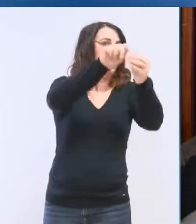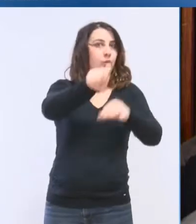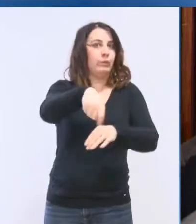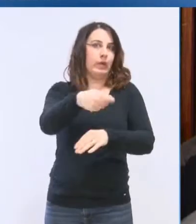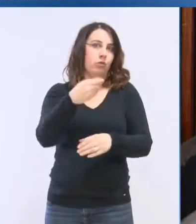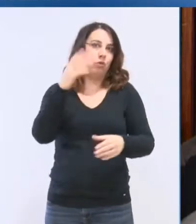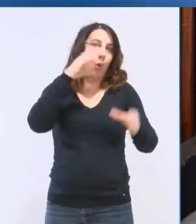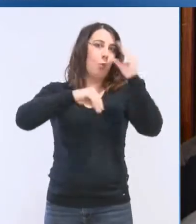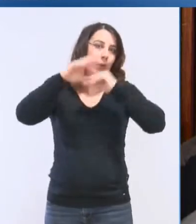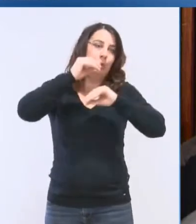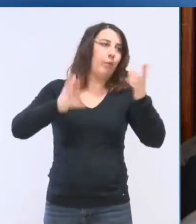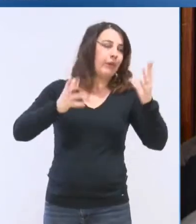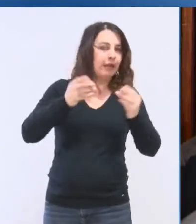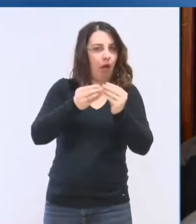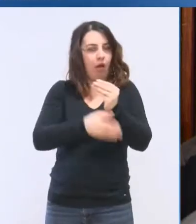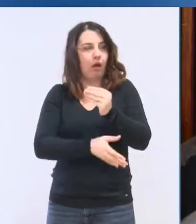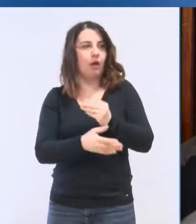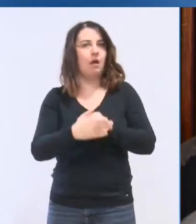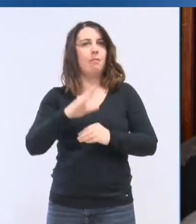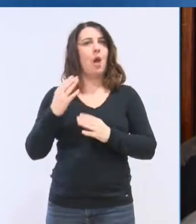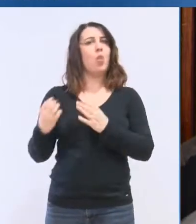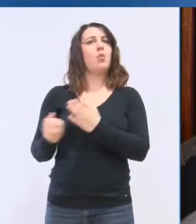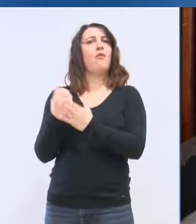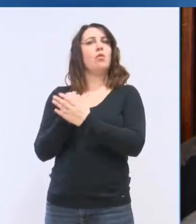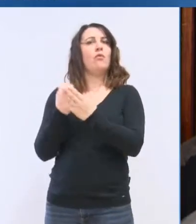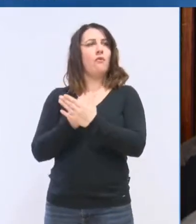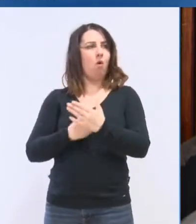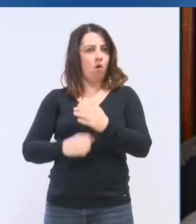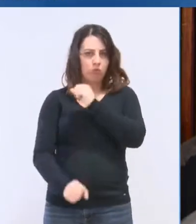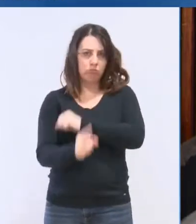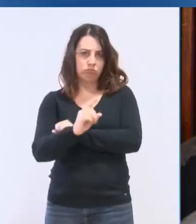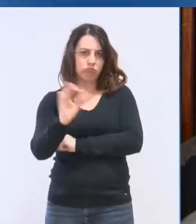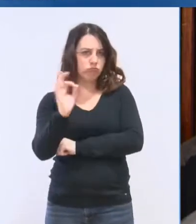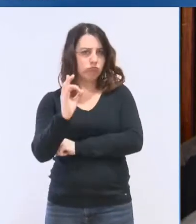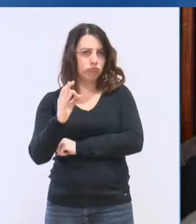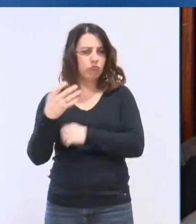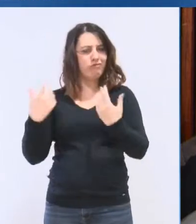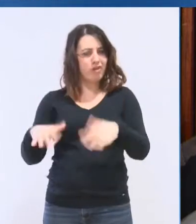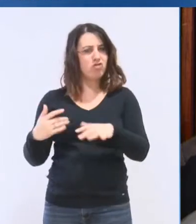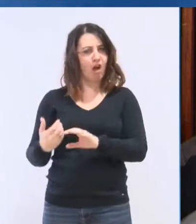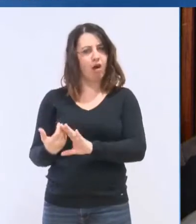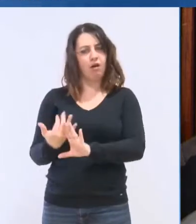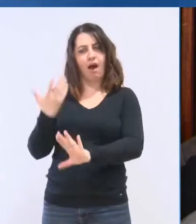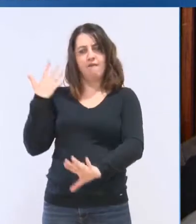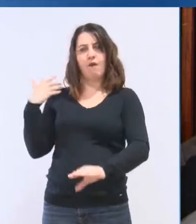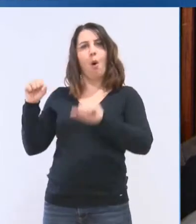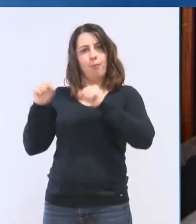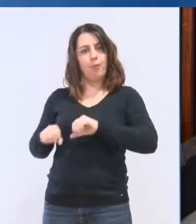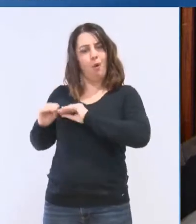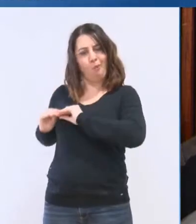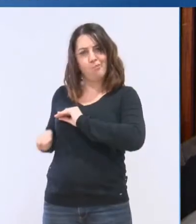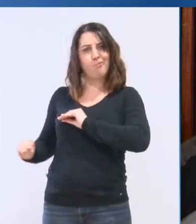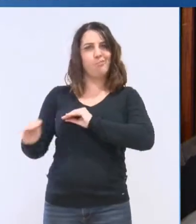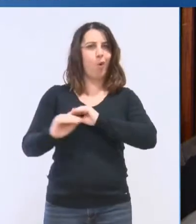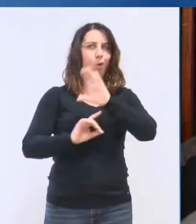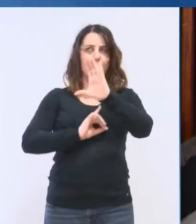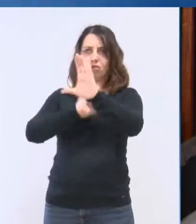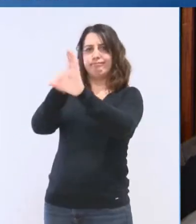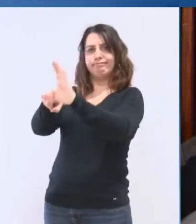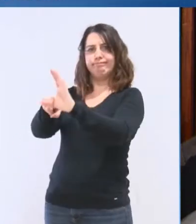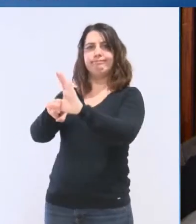possible. Mais tous les autres ne sont pas nouvelles du tout et auraient légitimé largement une prolongation de l'adhésion de la ville des